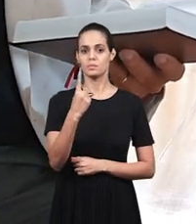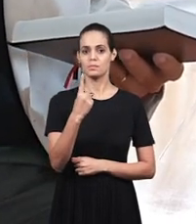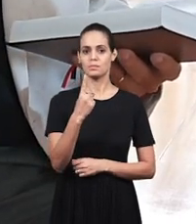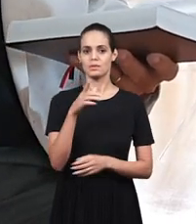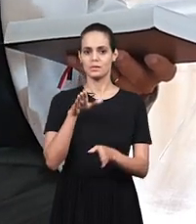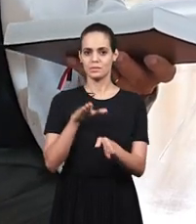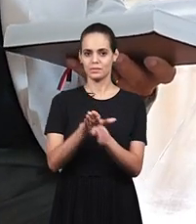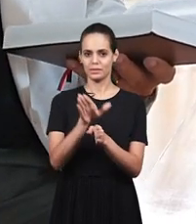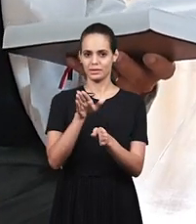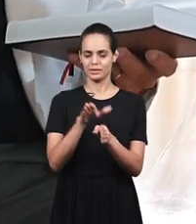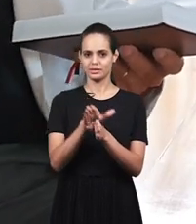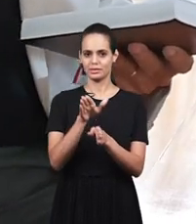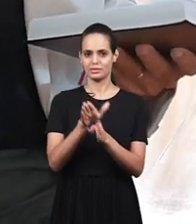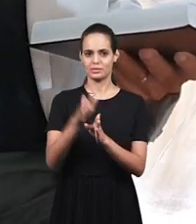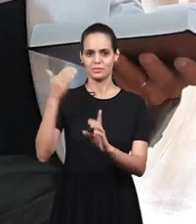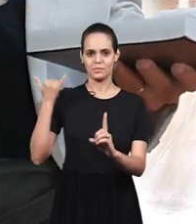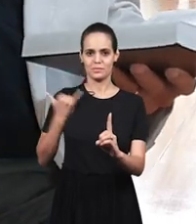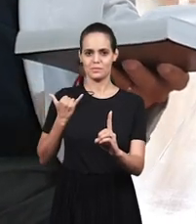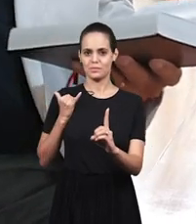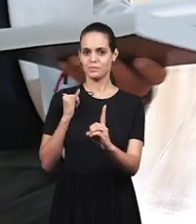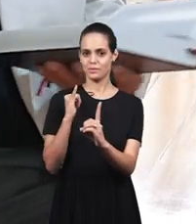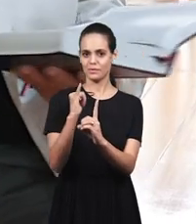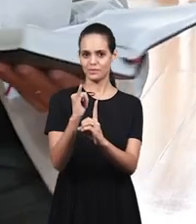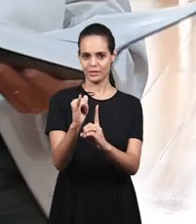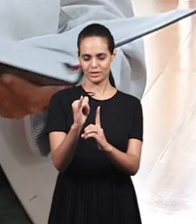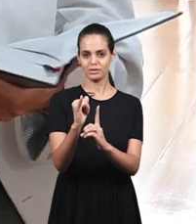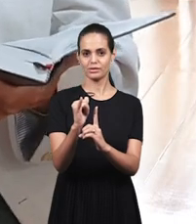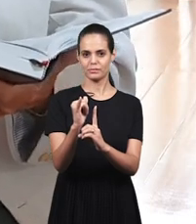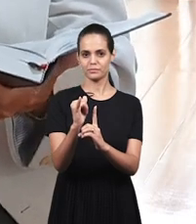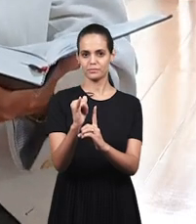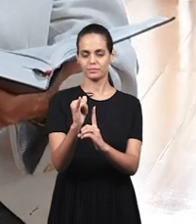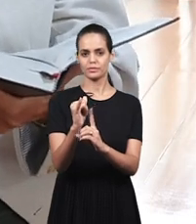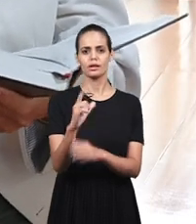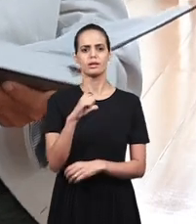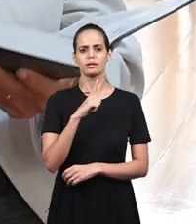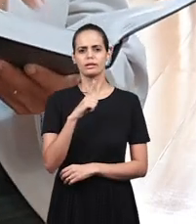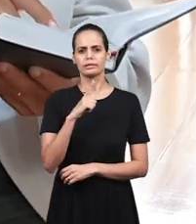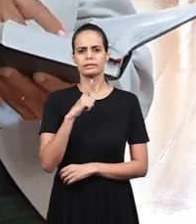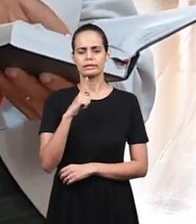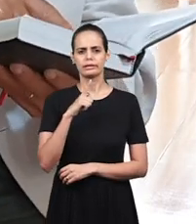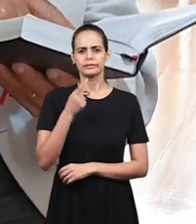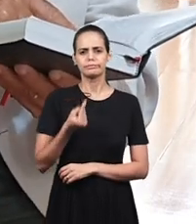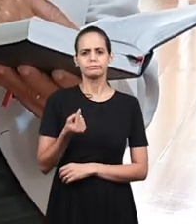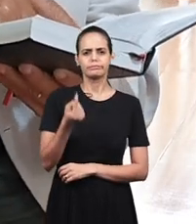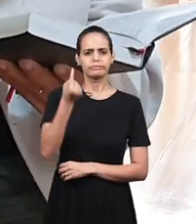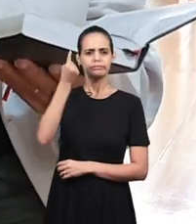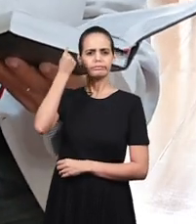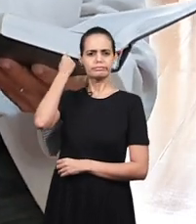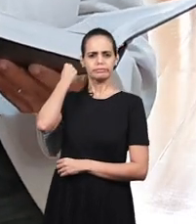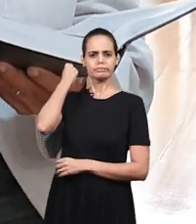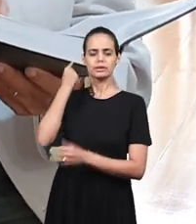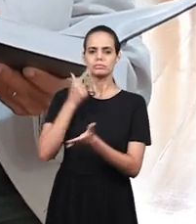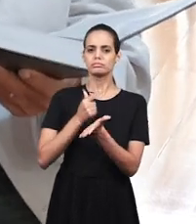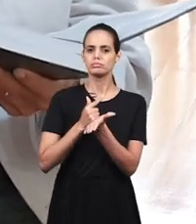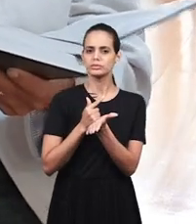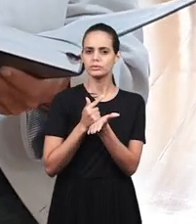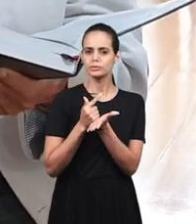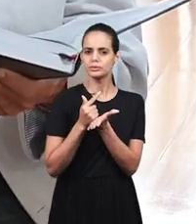но есть пророческая нить, которая от бытия